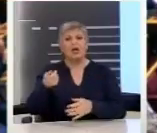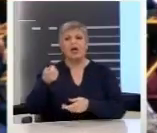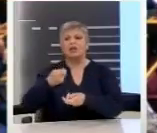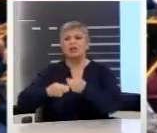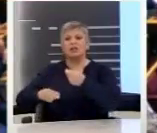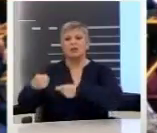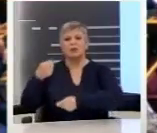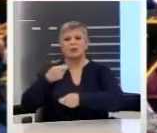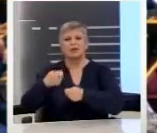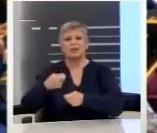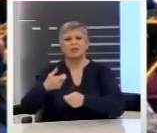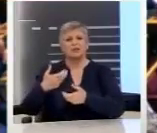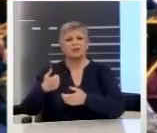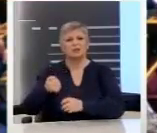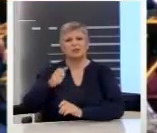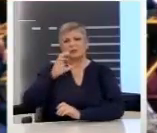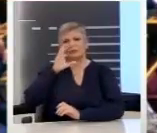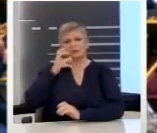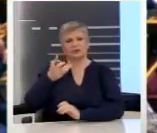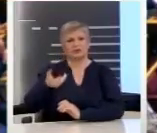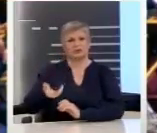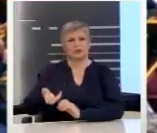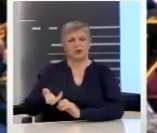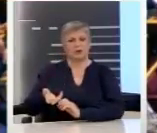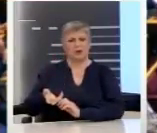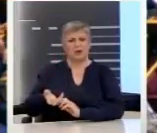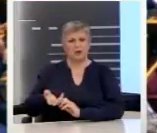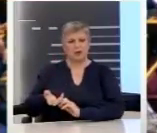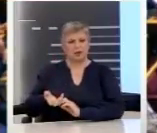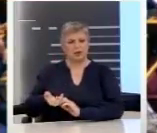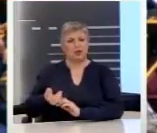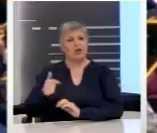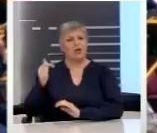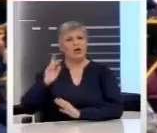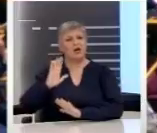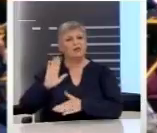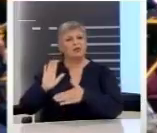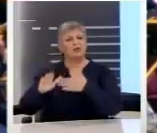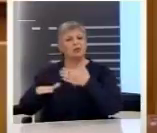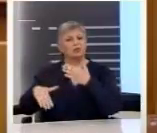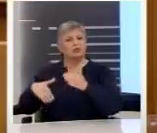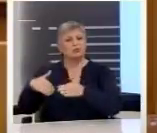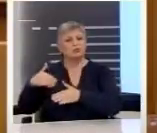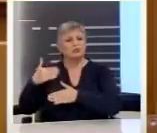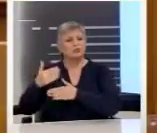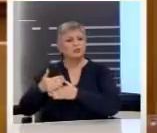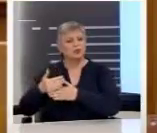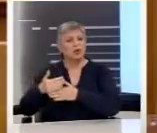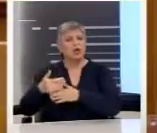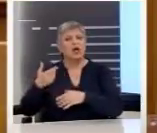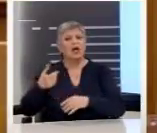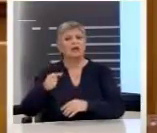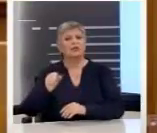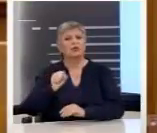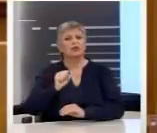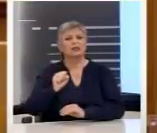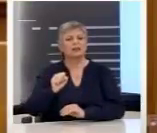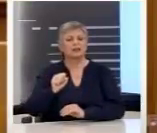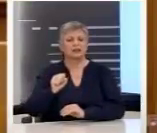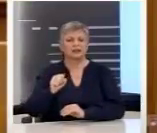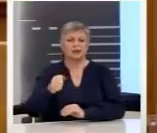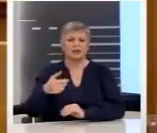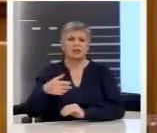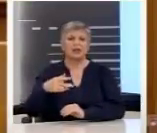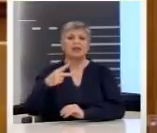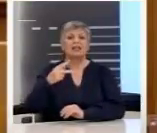επιχειρηματία που έγραψε στη ζωή του πολλά χρόνια, του Ευστράτιου Κακέτσι, διοκτήτη της